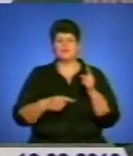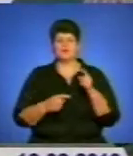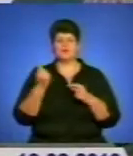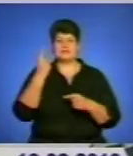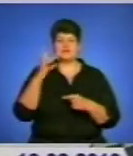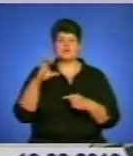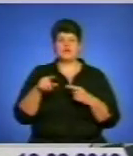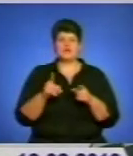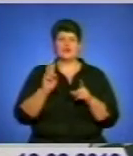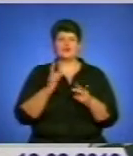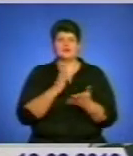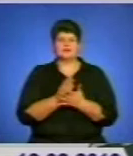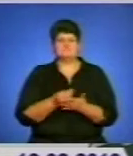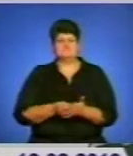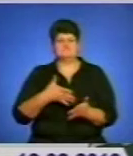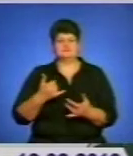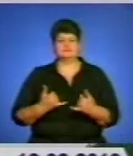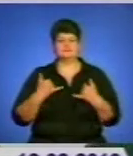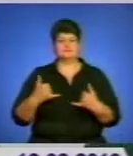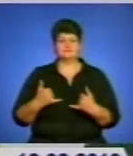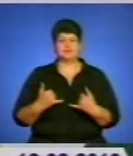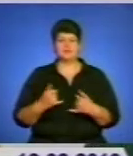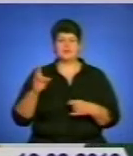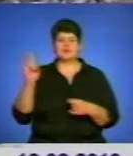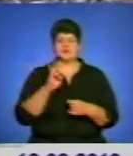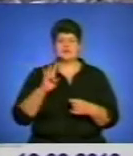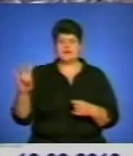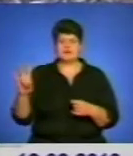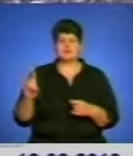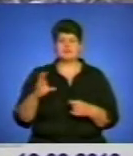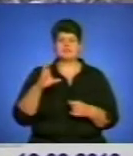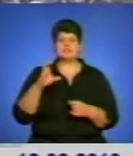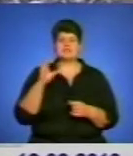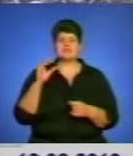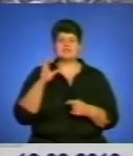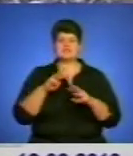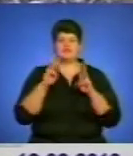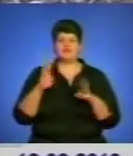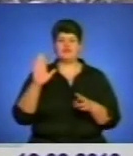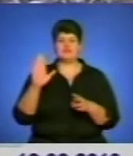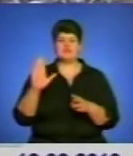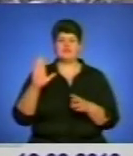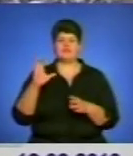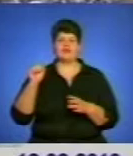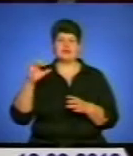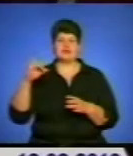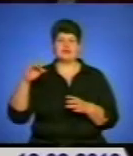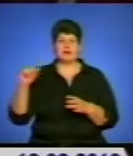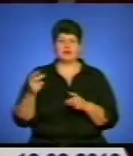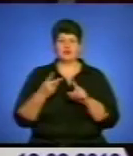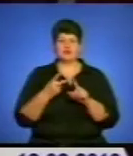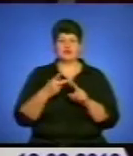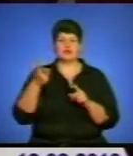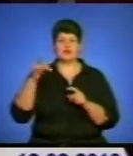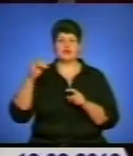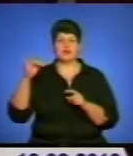хто з них трьох є найцінніший для церкви. Одні вище ставили святого Василія Великого, другі – святого Григорія Богослова,